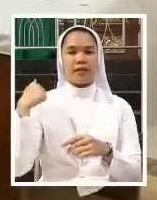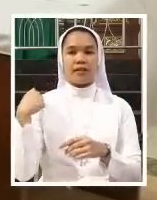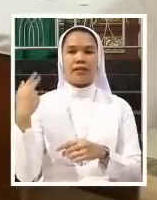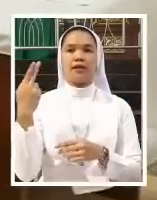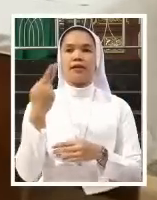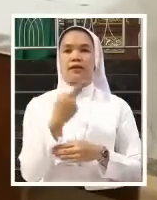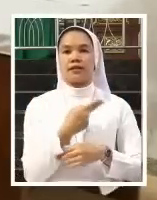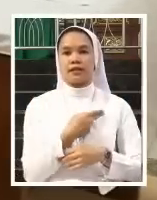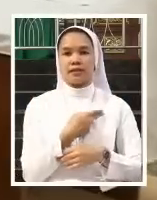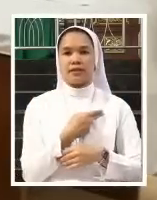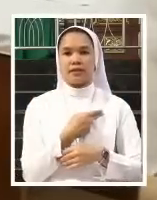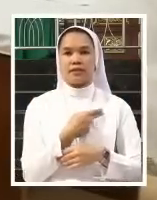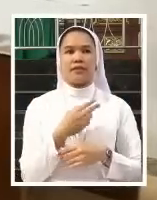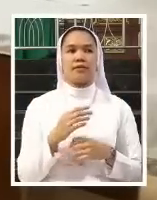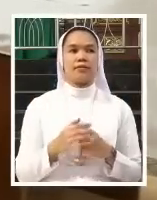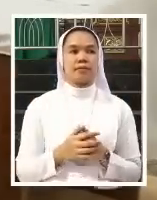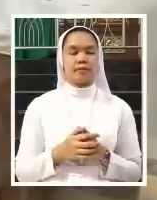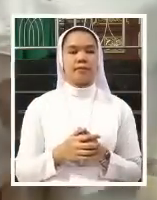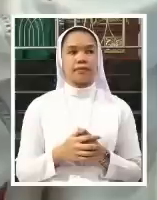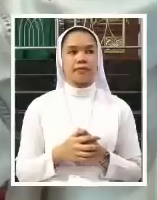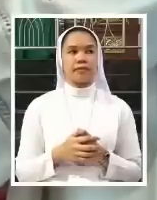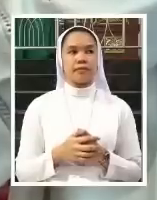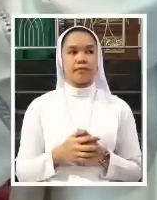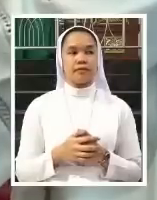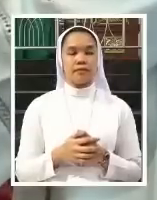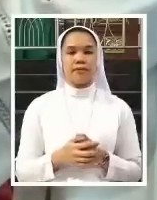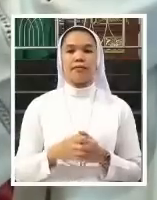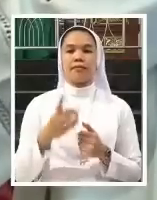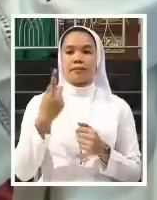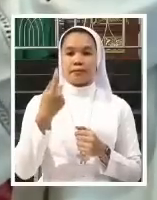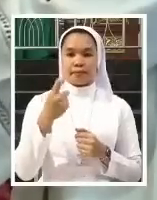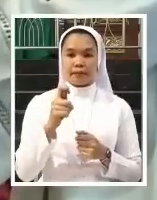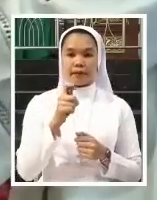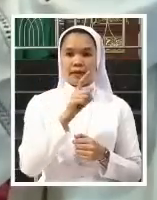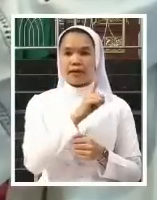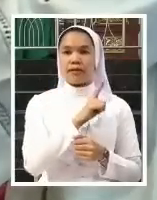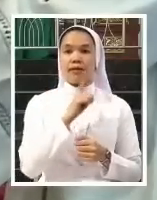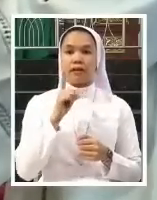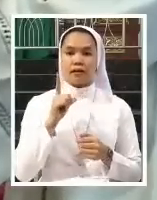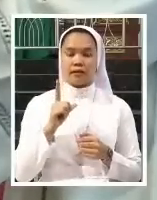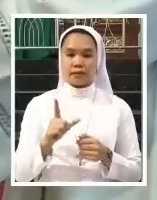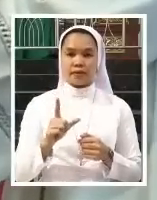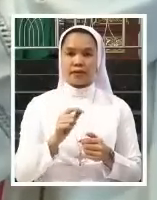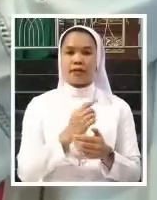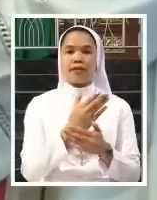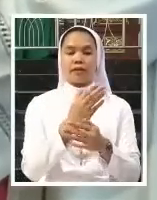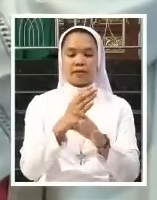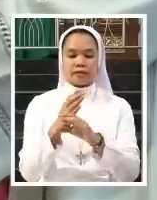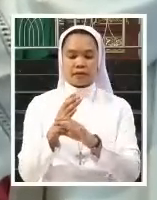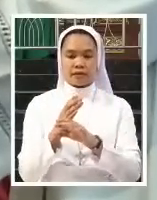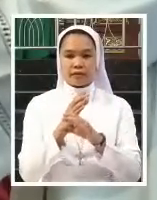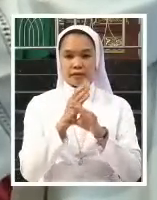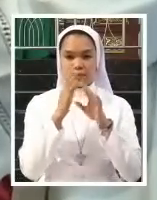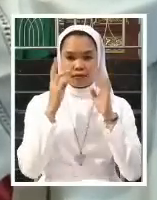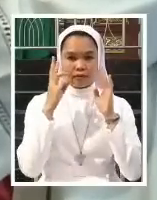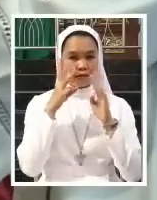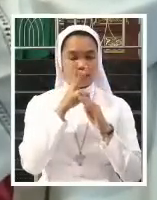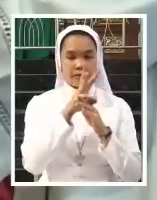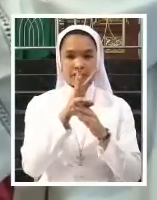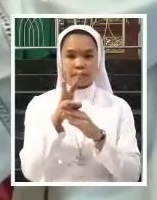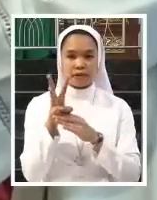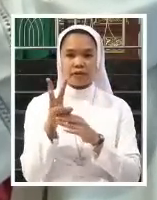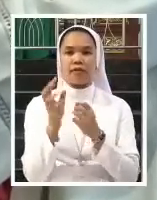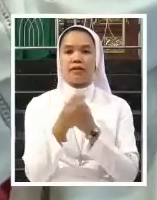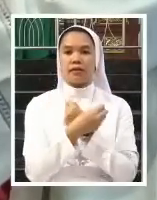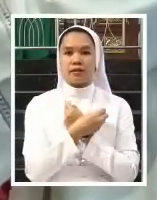Kristo, himatea kami. An kagurangnan, magbantay sa mo gabos sa sayang